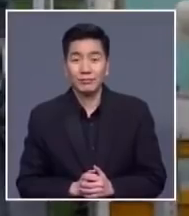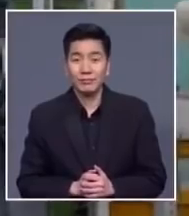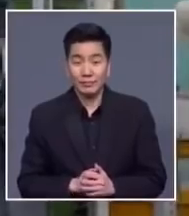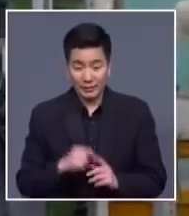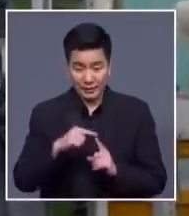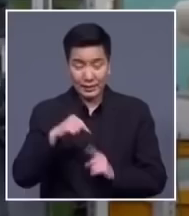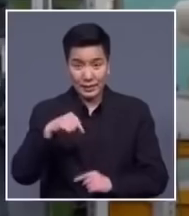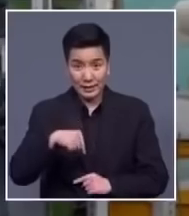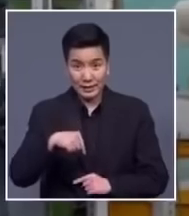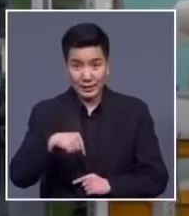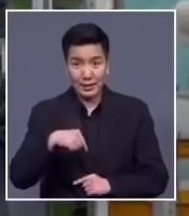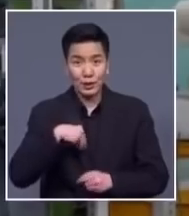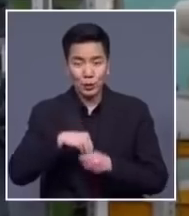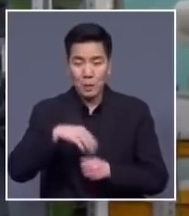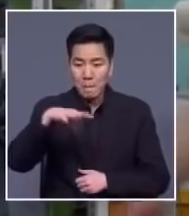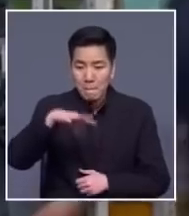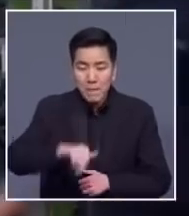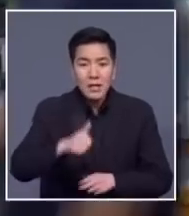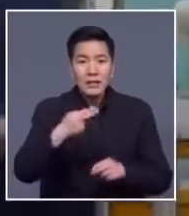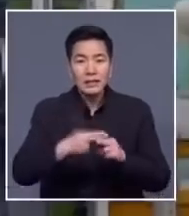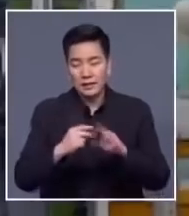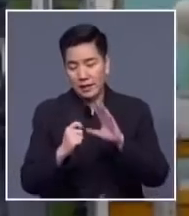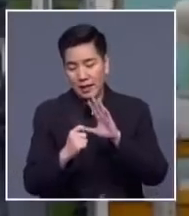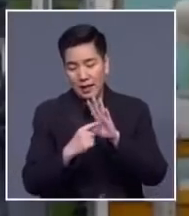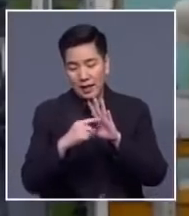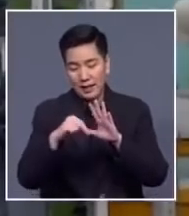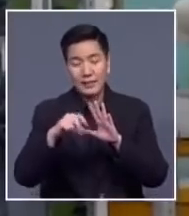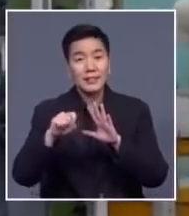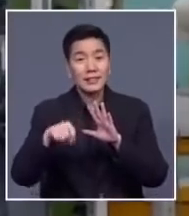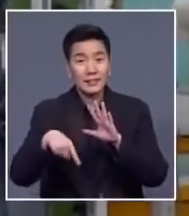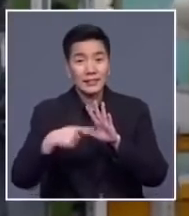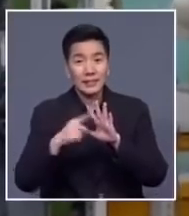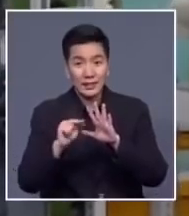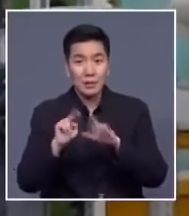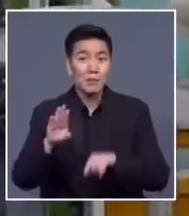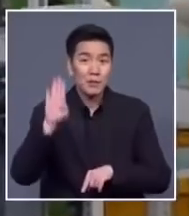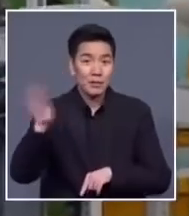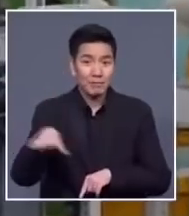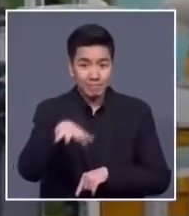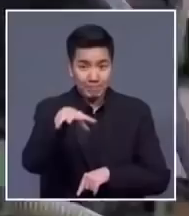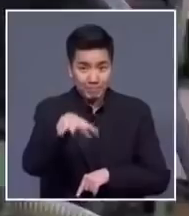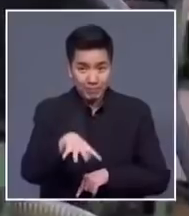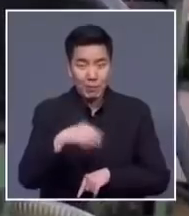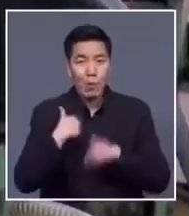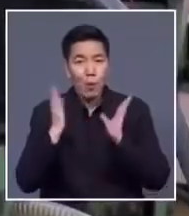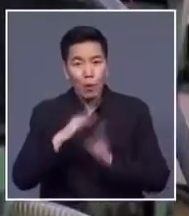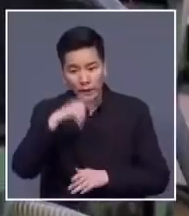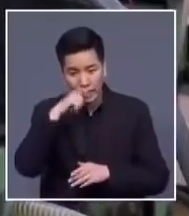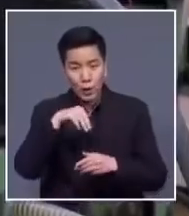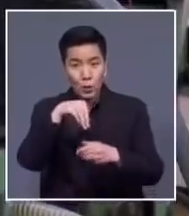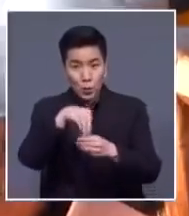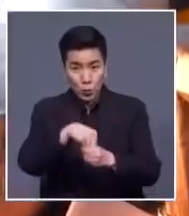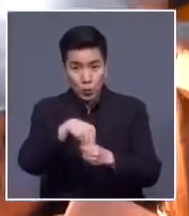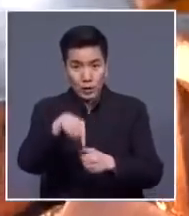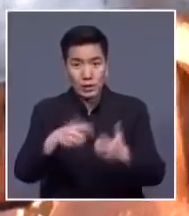ครับณขณะนี้ผมอยู่ที่เมืองอันซานนะครับเรามากันที่โรงงานของบริษัท Yes True ครับที่นี่มีพี่น้องแรงงานไทยนะครับทำ